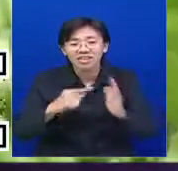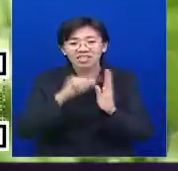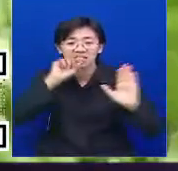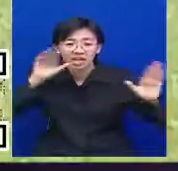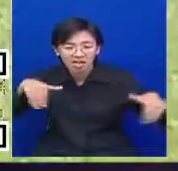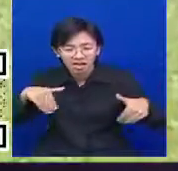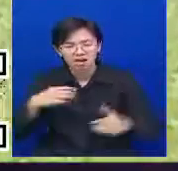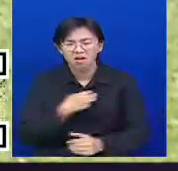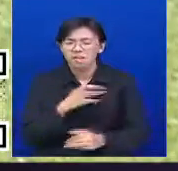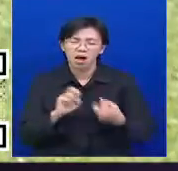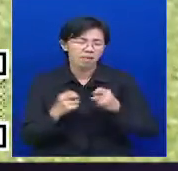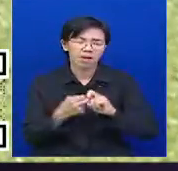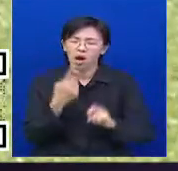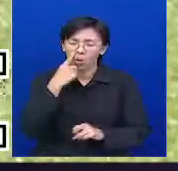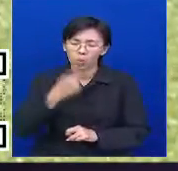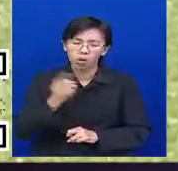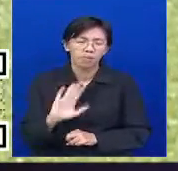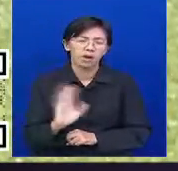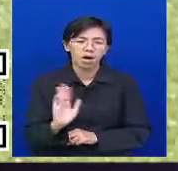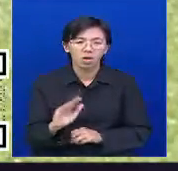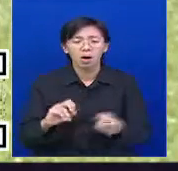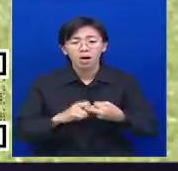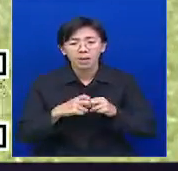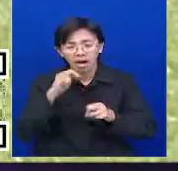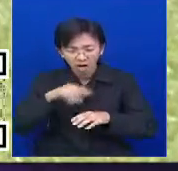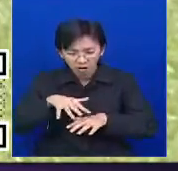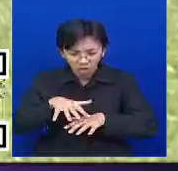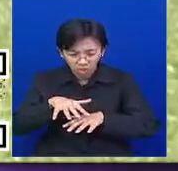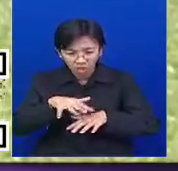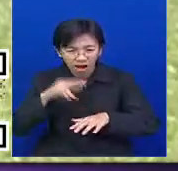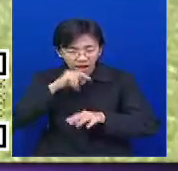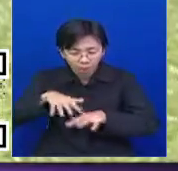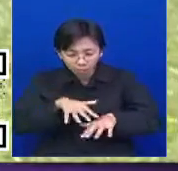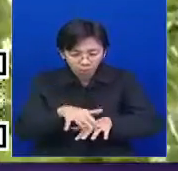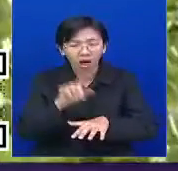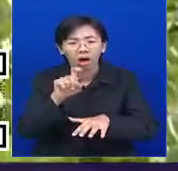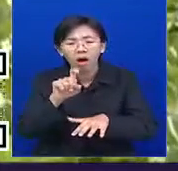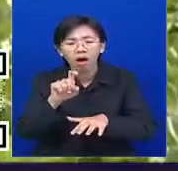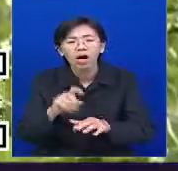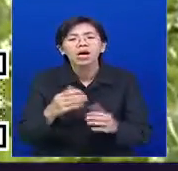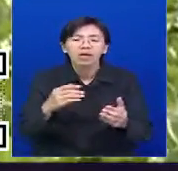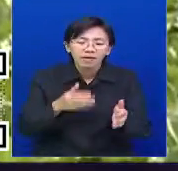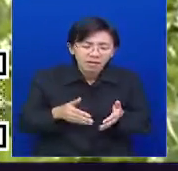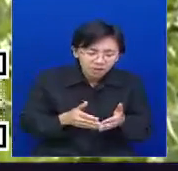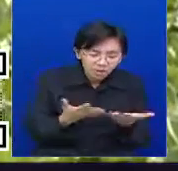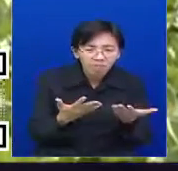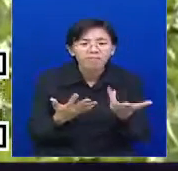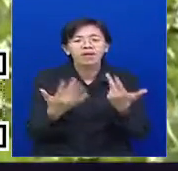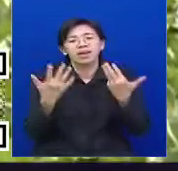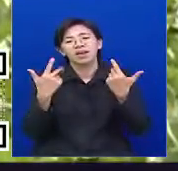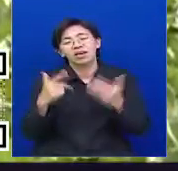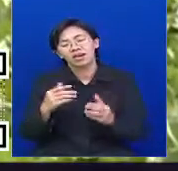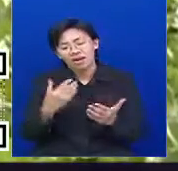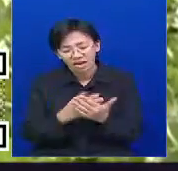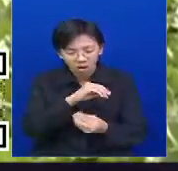ทไม่อยากให้มีเพราะนอกจากจะทำให้น้ำไหลไม่สะดวกแล้วการคมนาคมและการหาเลี้ยงชีพโดยอาศัยแม่น้ำพว